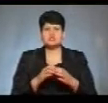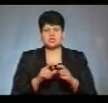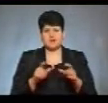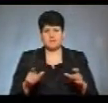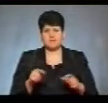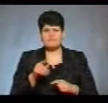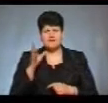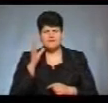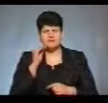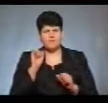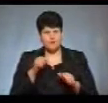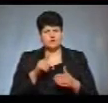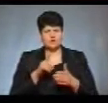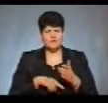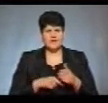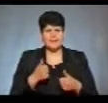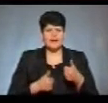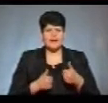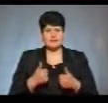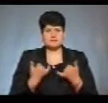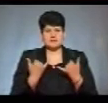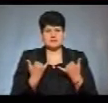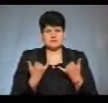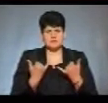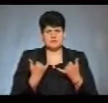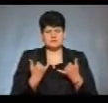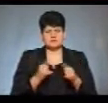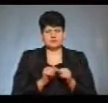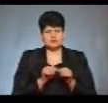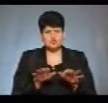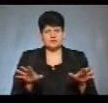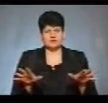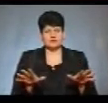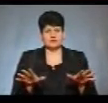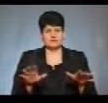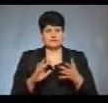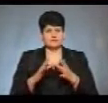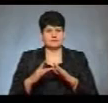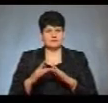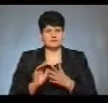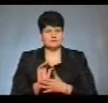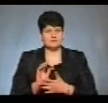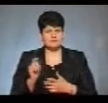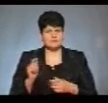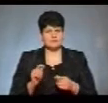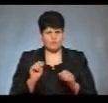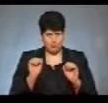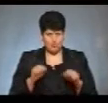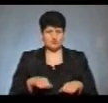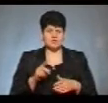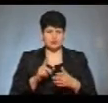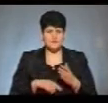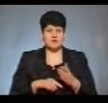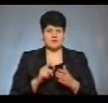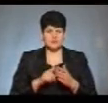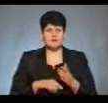Як ви вважаєте, процесу? Чи можна довіряти рейтингам, які наразі поширюють засоби масової інформації? Ну, я вважаю, що можна довіряти, тому що